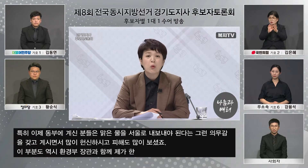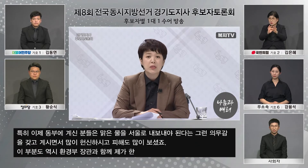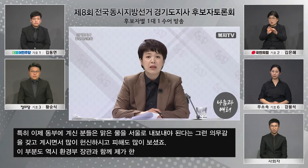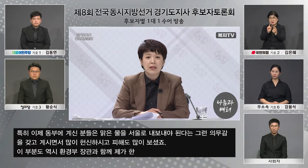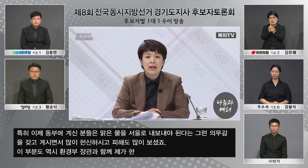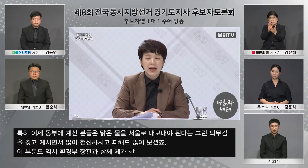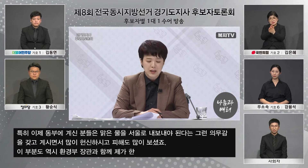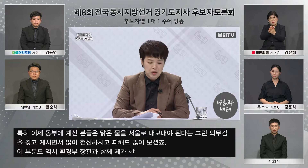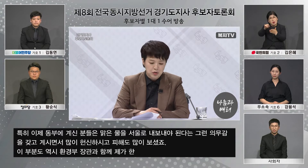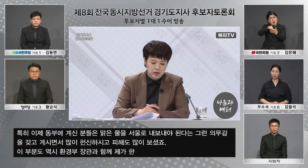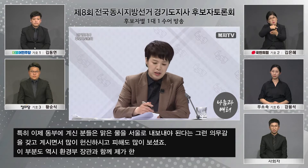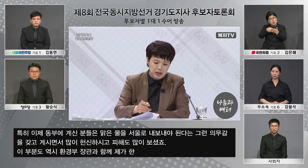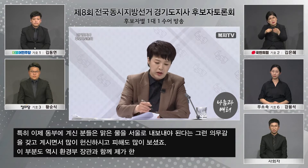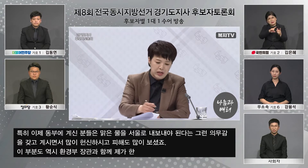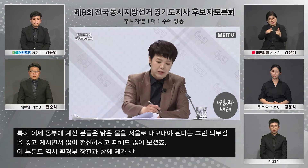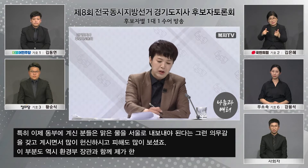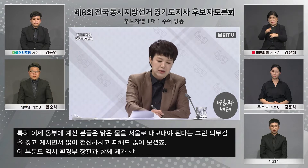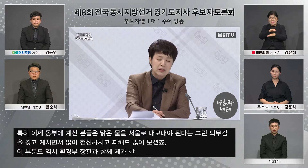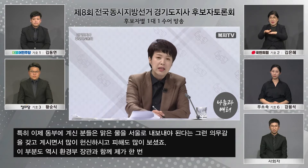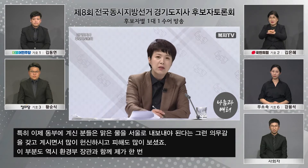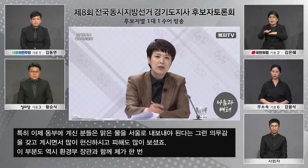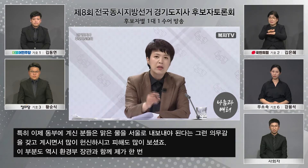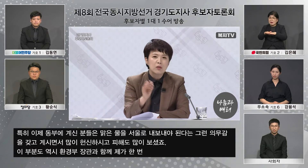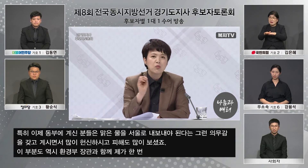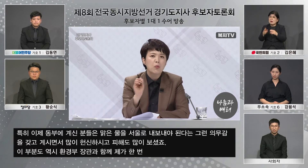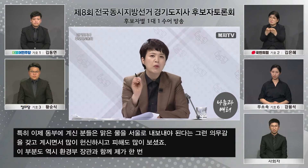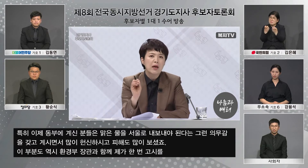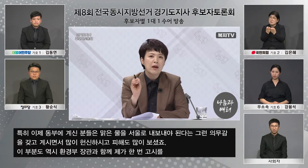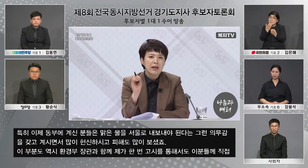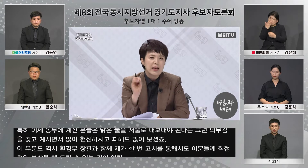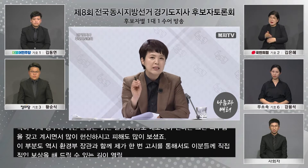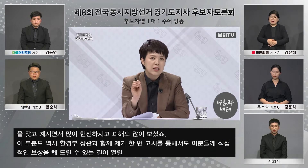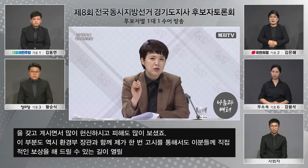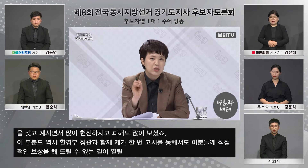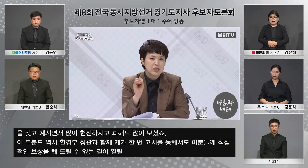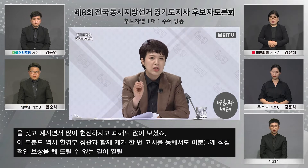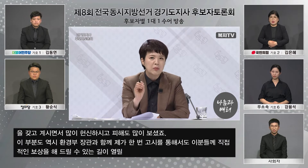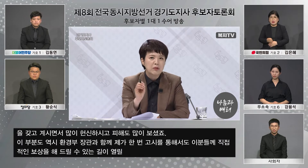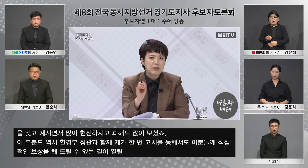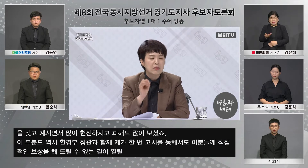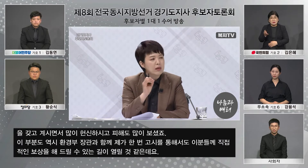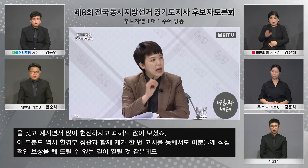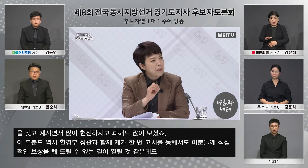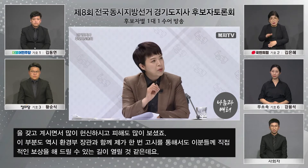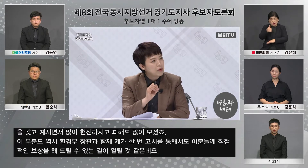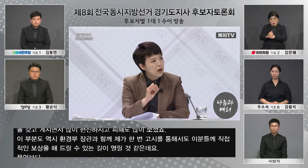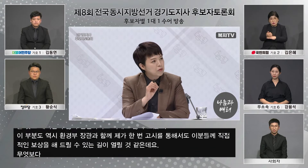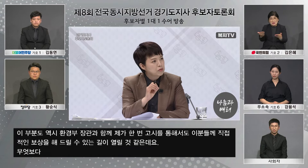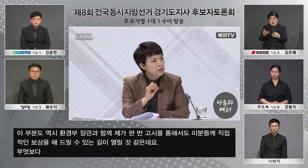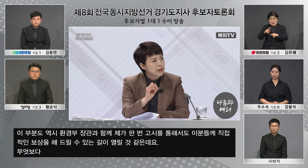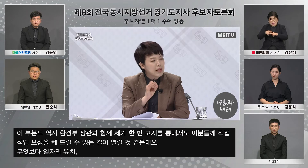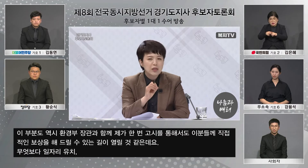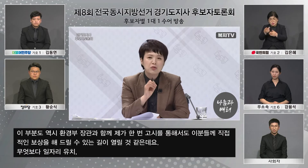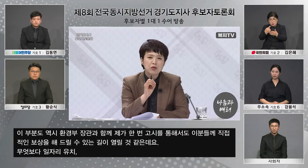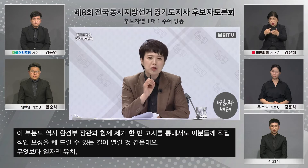직접적인 보상을 해드릴 수 있는 길이 열릴 것 같은데요. 무엇보다 일자리 유치, 기업을 위해서 애플과 구글, 헤드쿼터